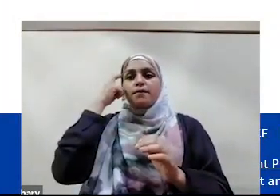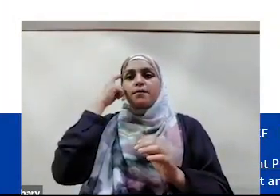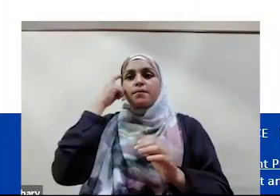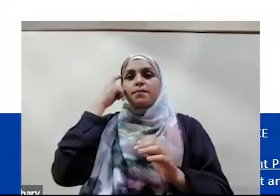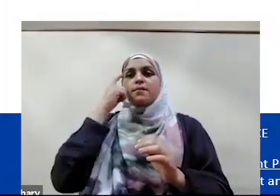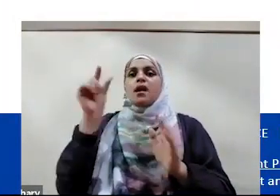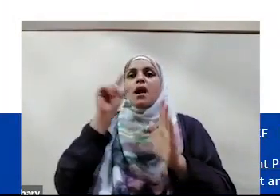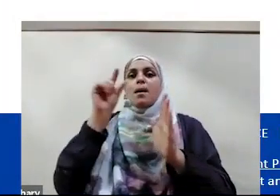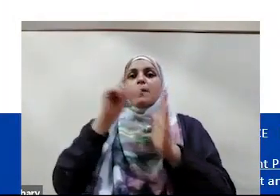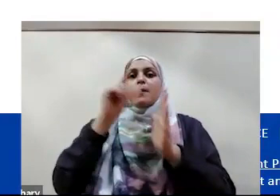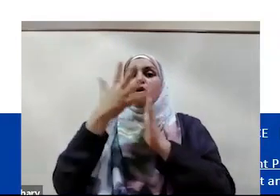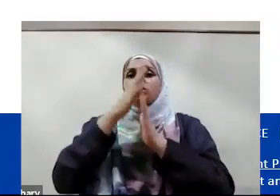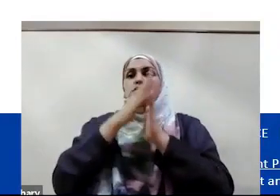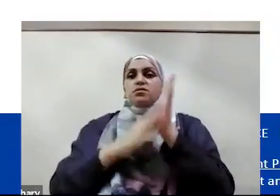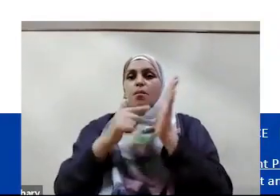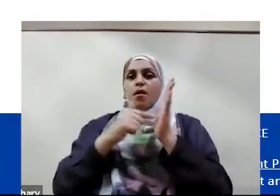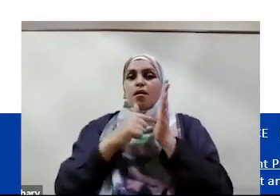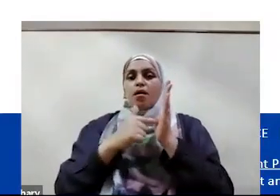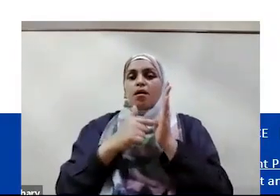الابليكيشن